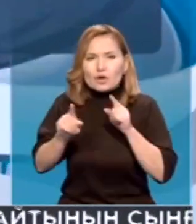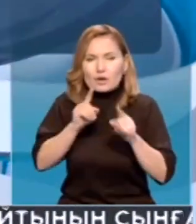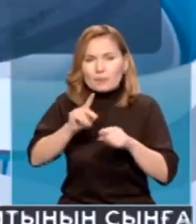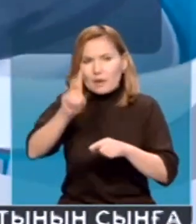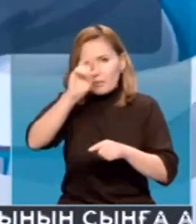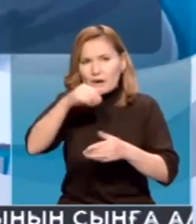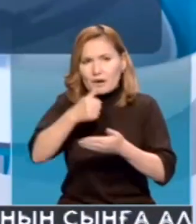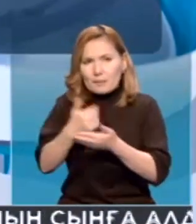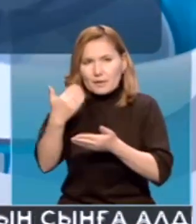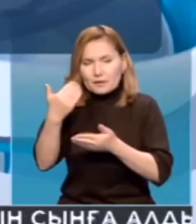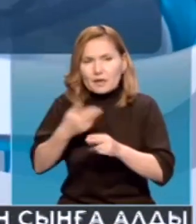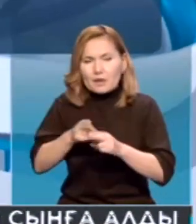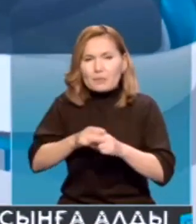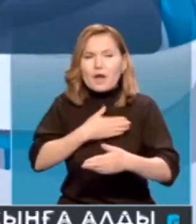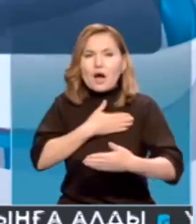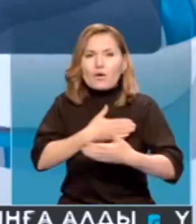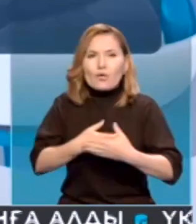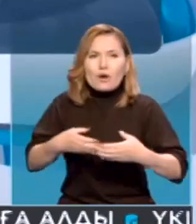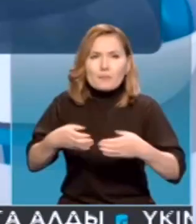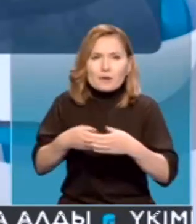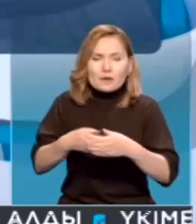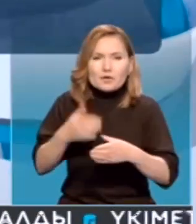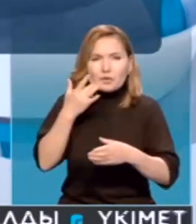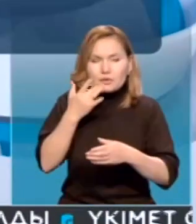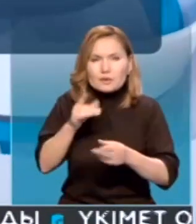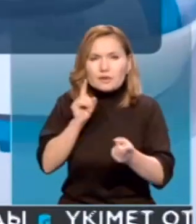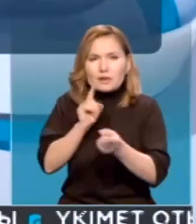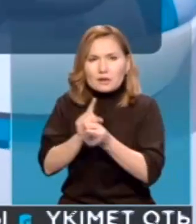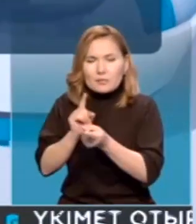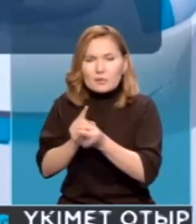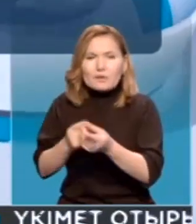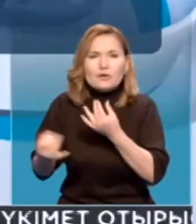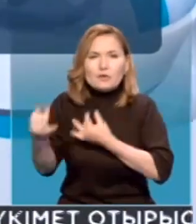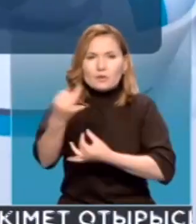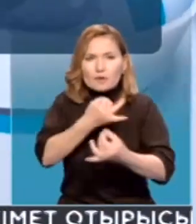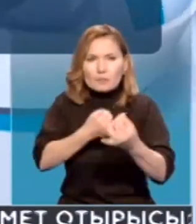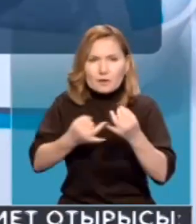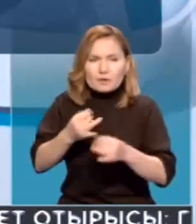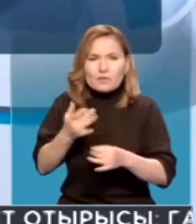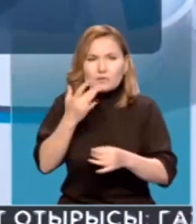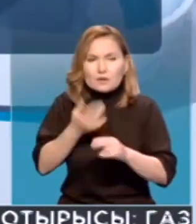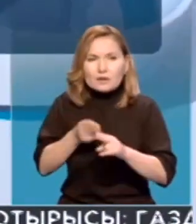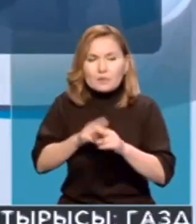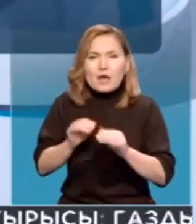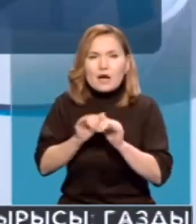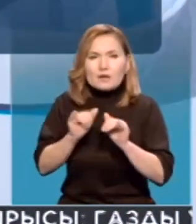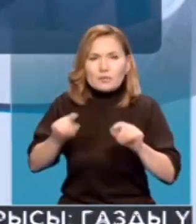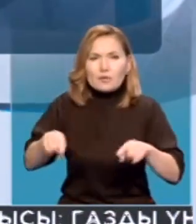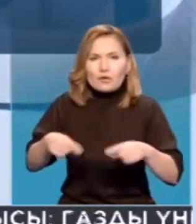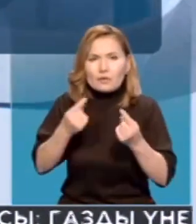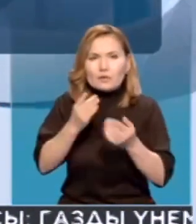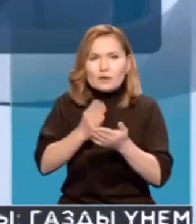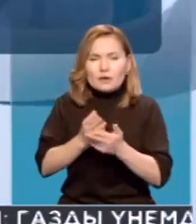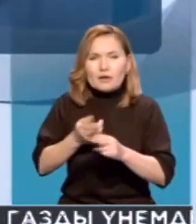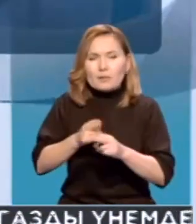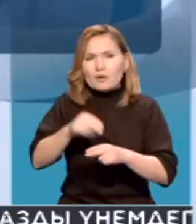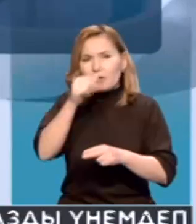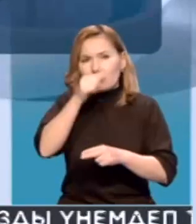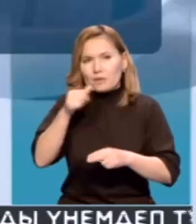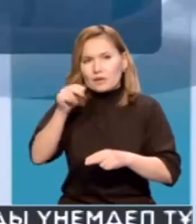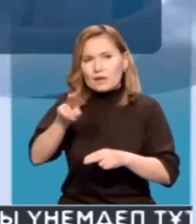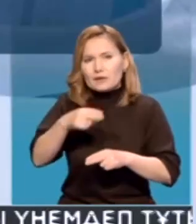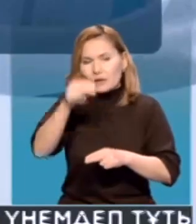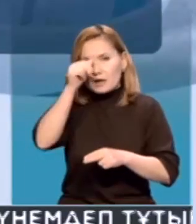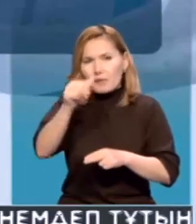мемлекет басшысының қоғам белсенділерімен және сарапшылармен арадағы тікелей диалогын орнатып, оны дамытып отыр. Сондай-ақ былтыр